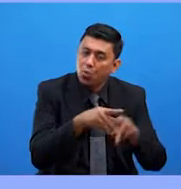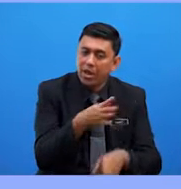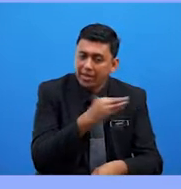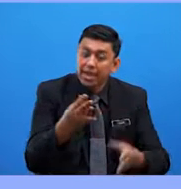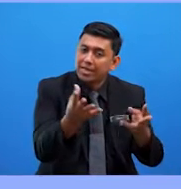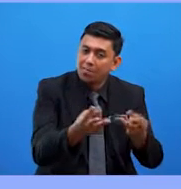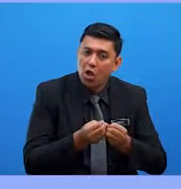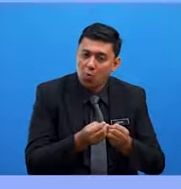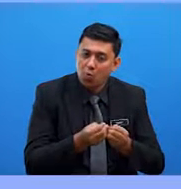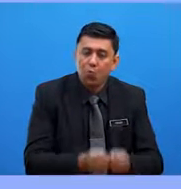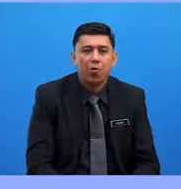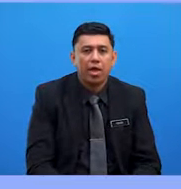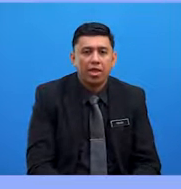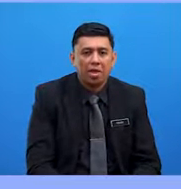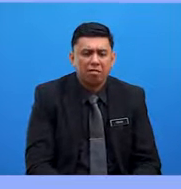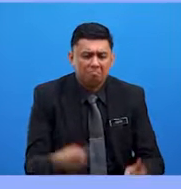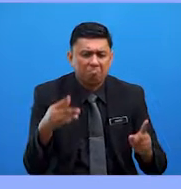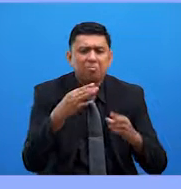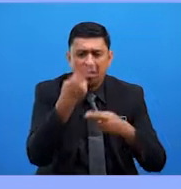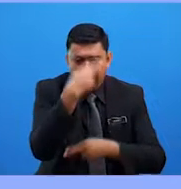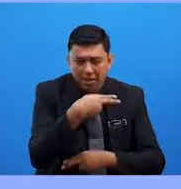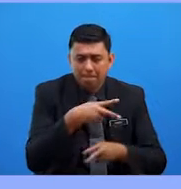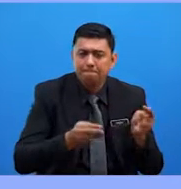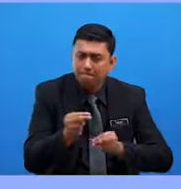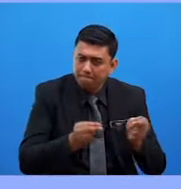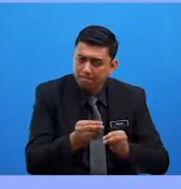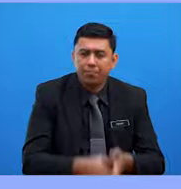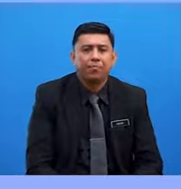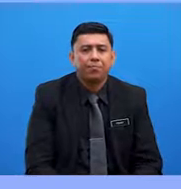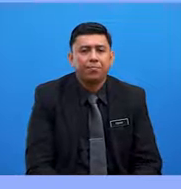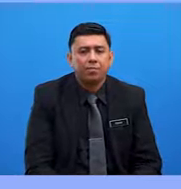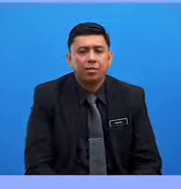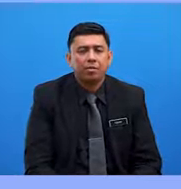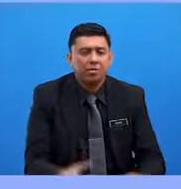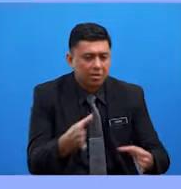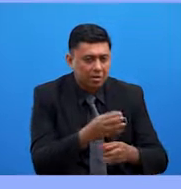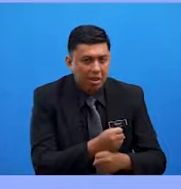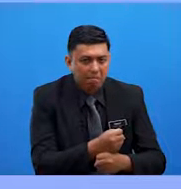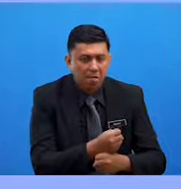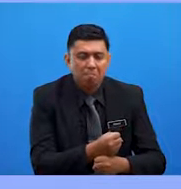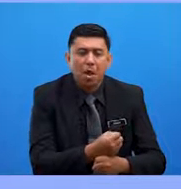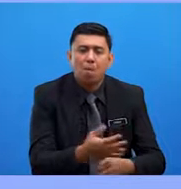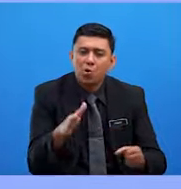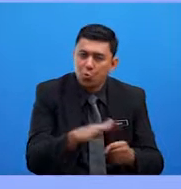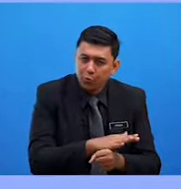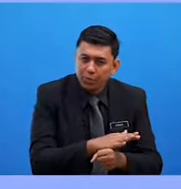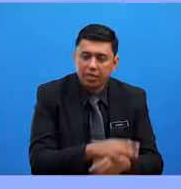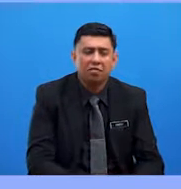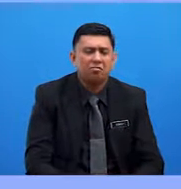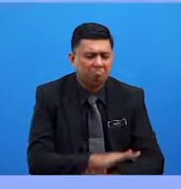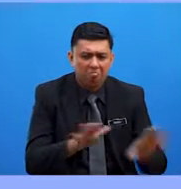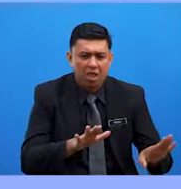kehendak operasi perniagaan dapat memenuhi keperluan dan kehendak pengguna secara